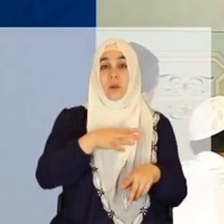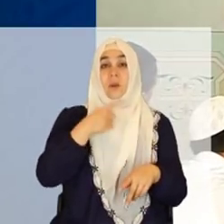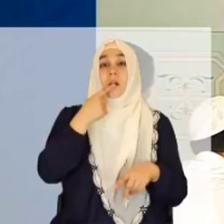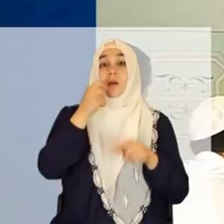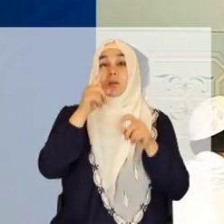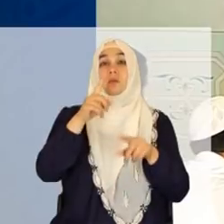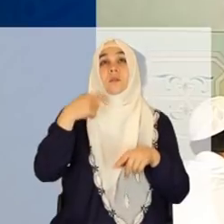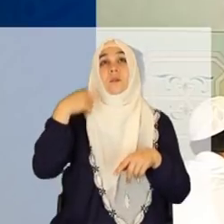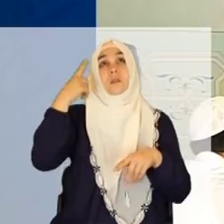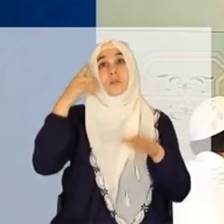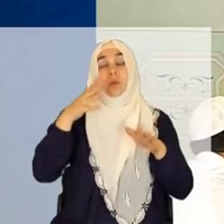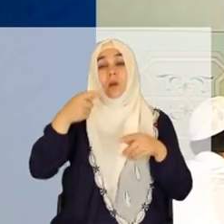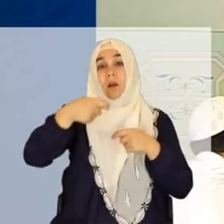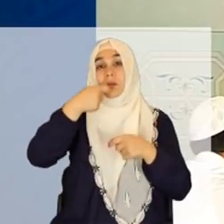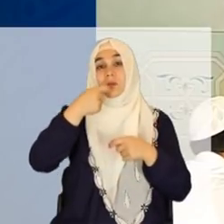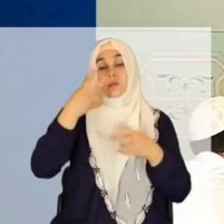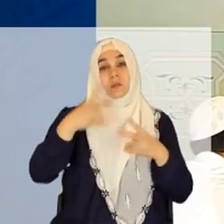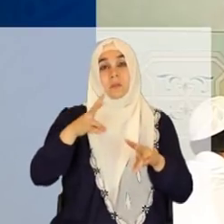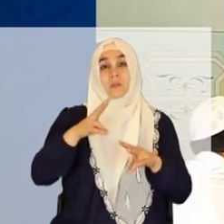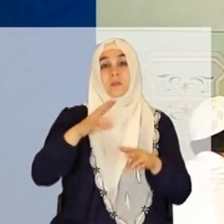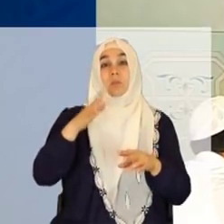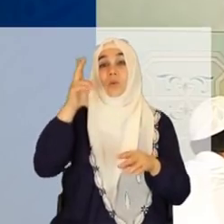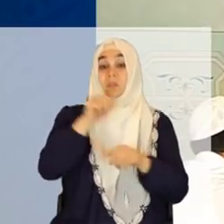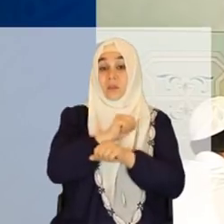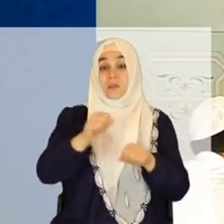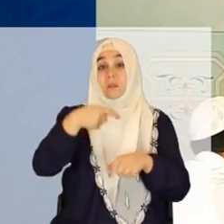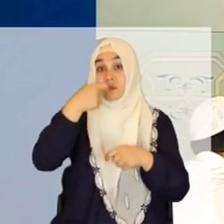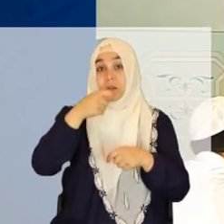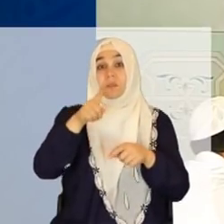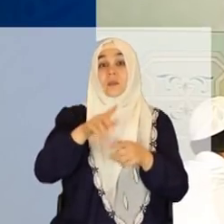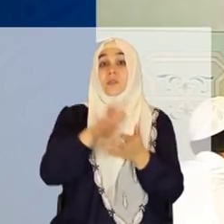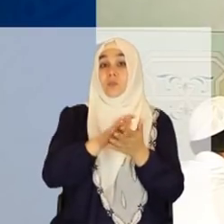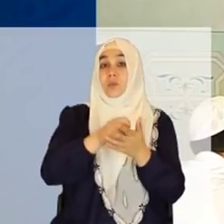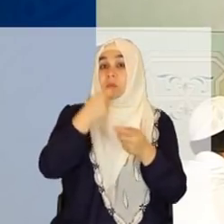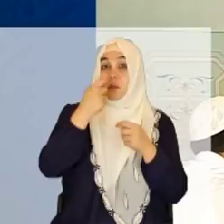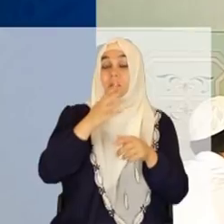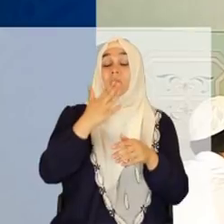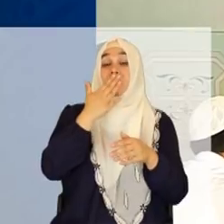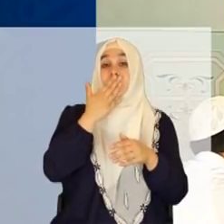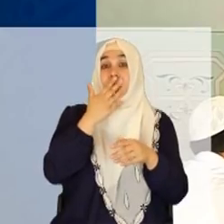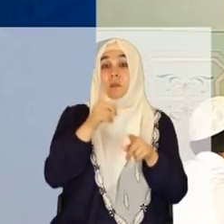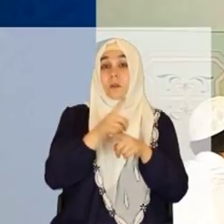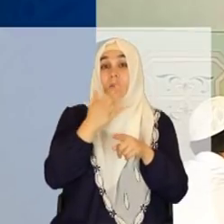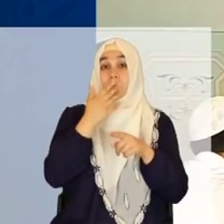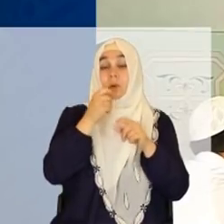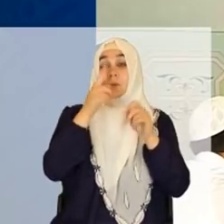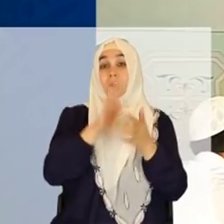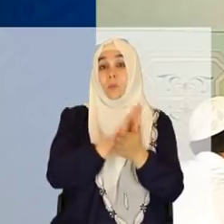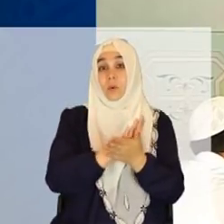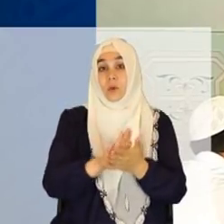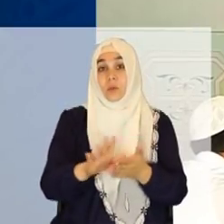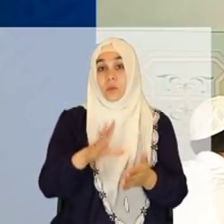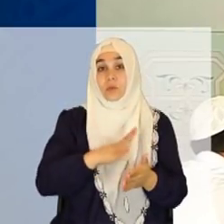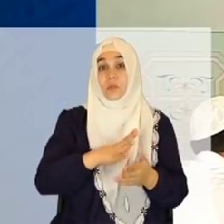ochib olib shubhalini yeyish bu mutlaqo aqlga to'g'ri kelmaydigan narsa. Shuning uchun iftorligi pok